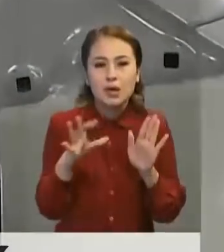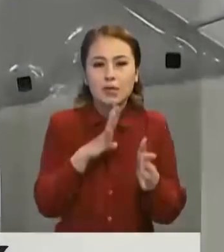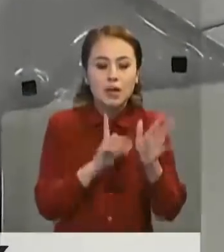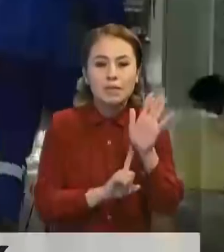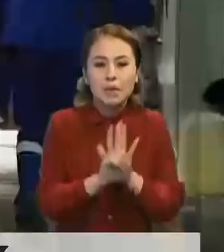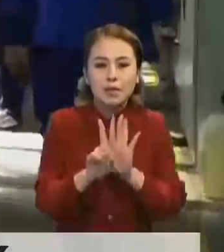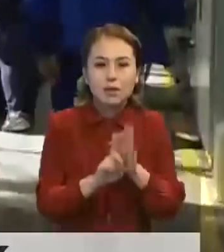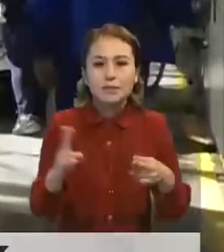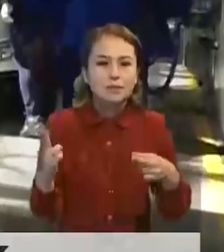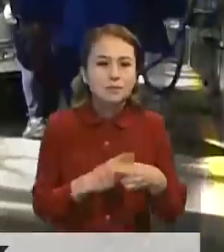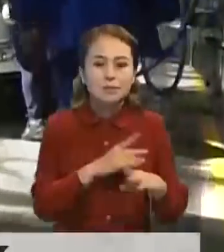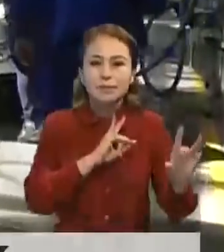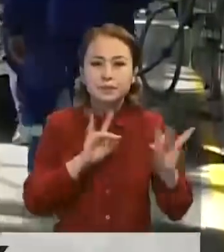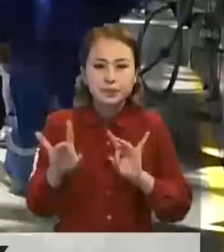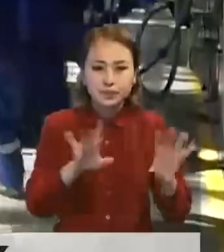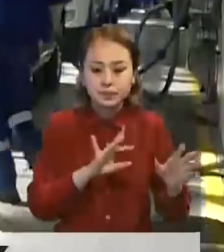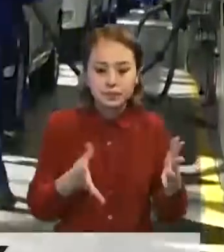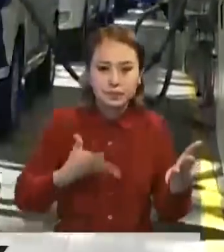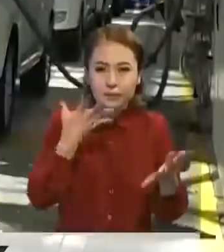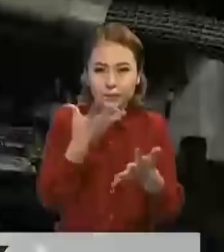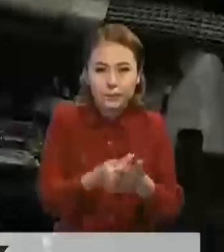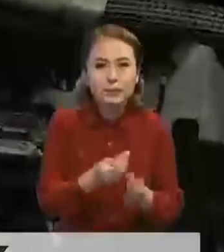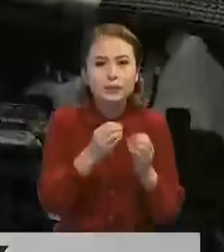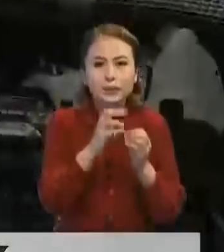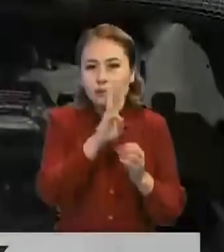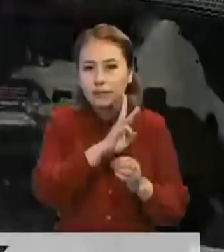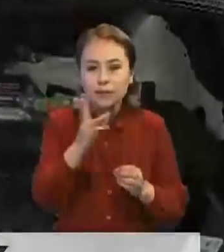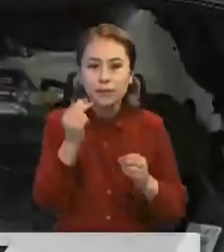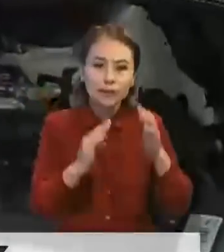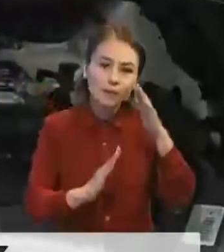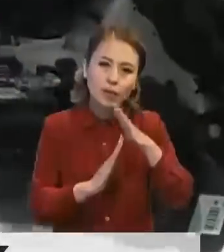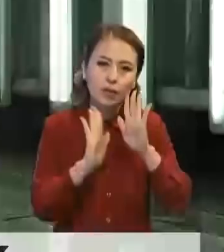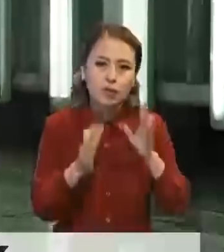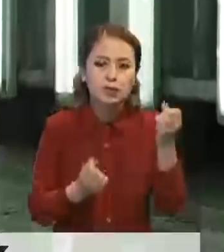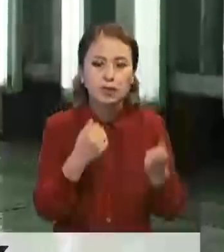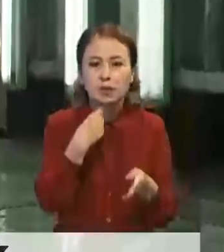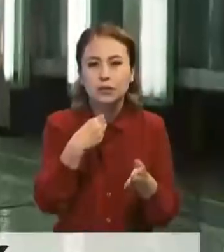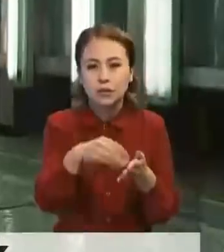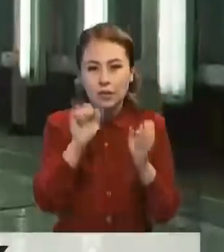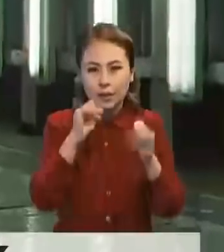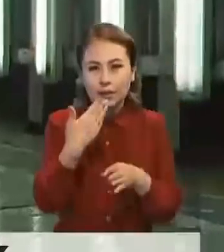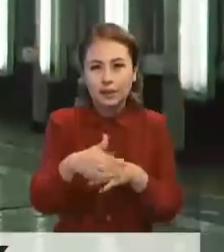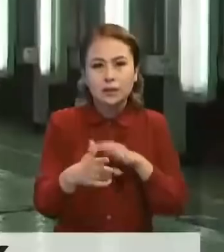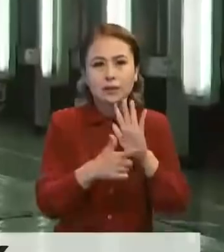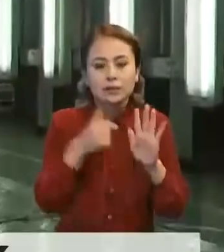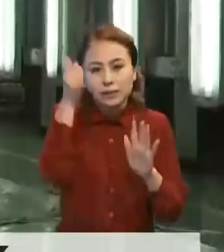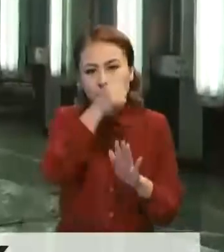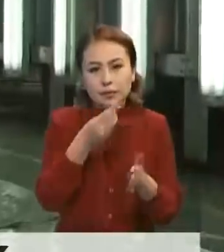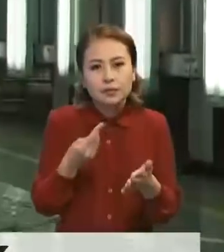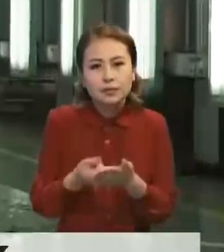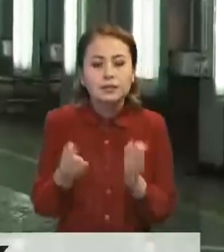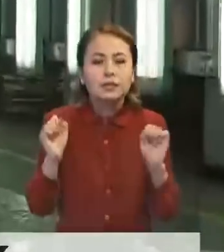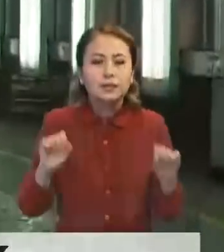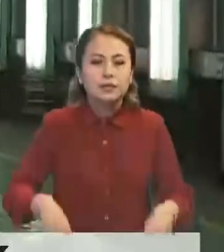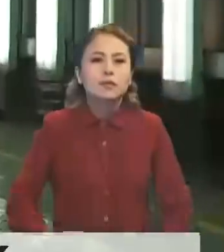бағдарлама бойынша бастапқы жарнасыз құны 10 миллион теңгеден аспайтын көлік ала алады. Несиені 7 жылға дейін төлеуге